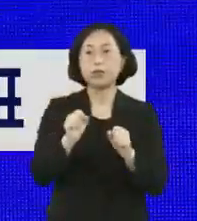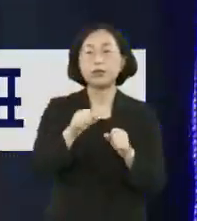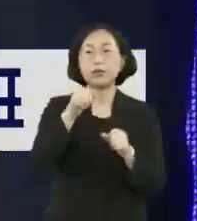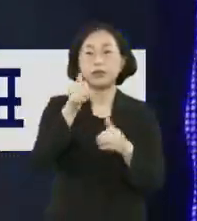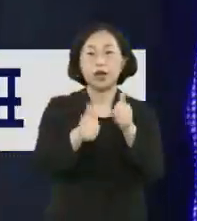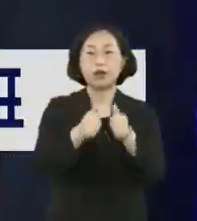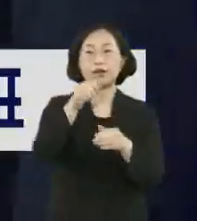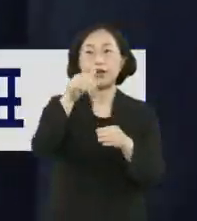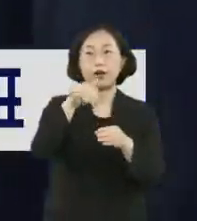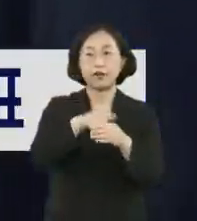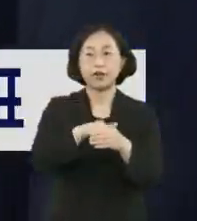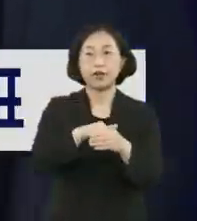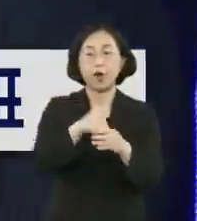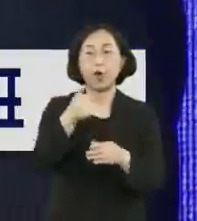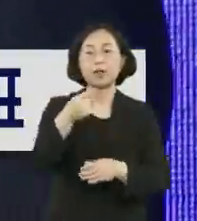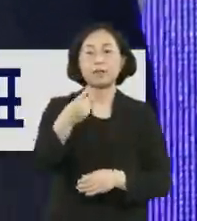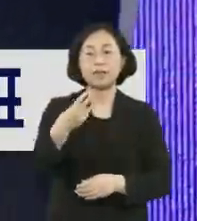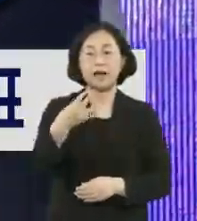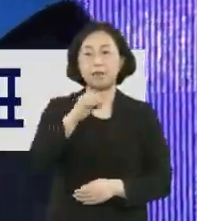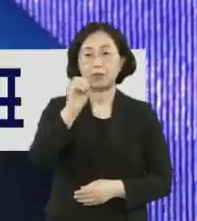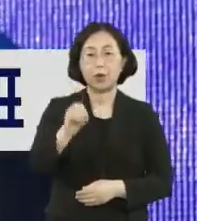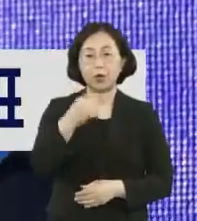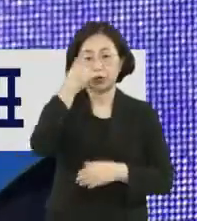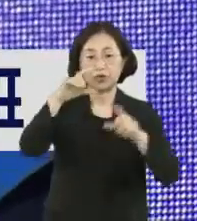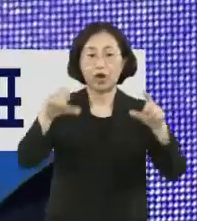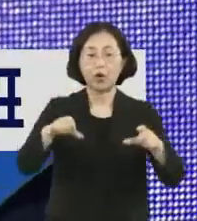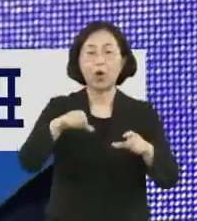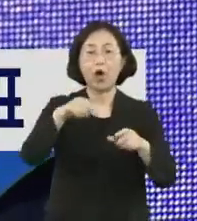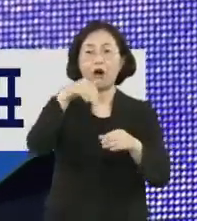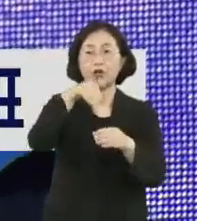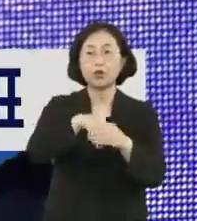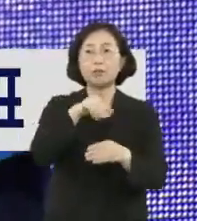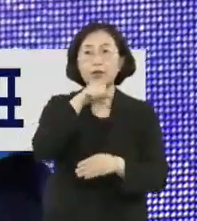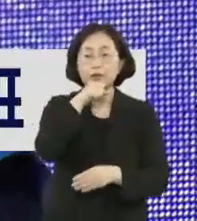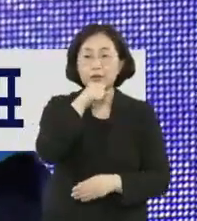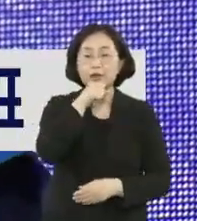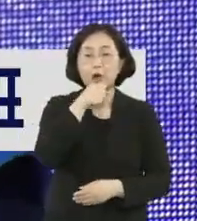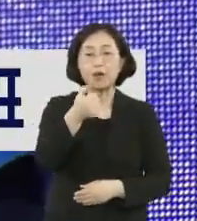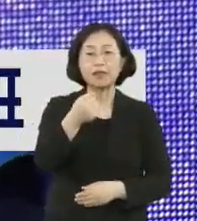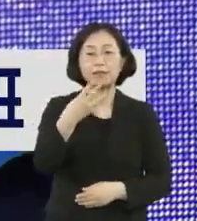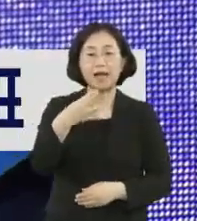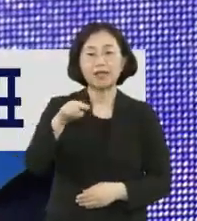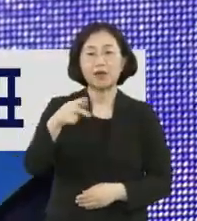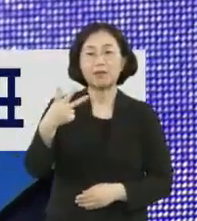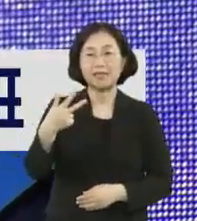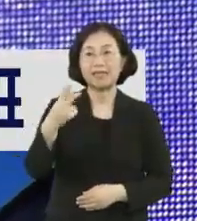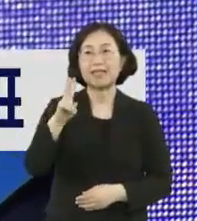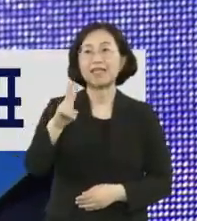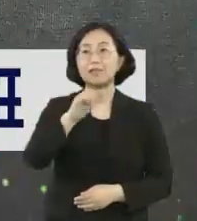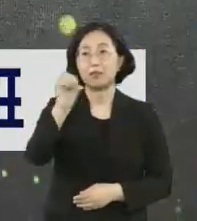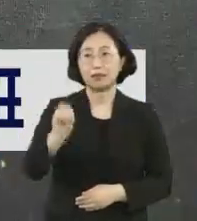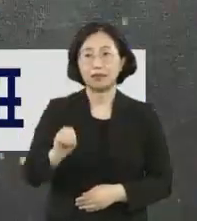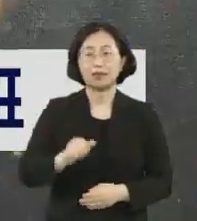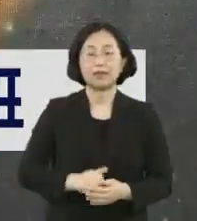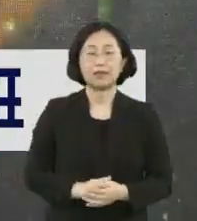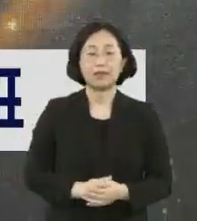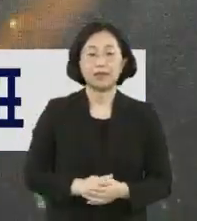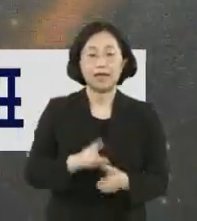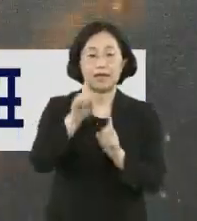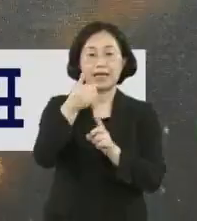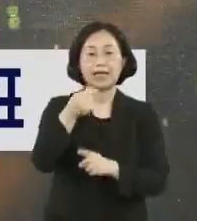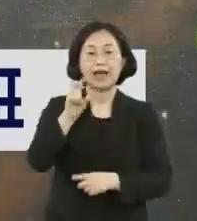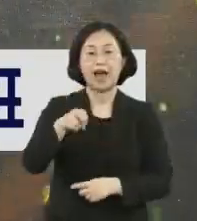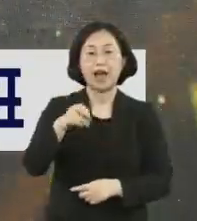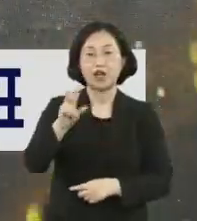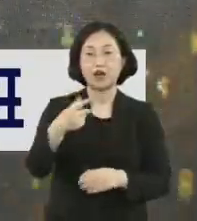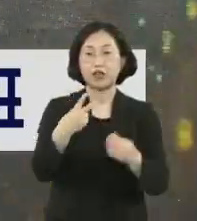경선에서는 54.54%로 충청권 누적 투표율 54.72%를 기록했습니다. 이낙연